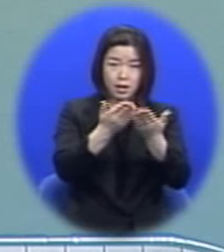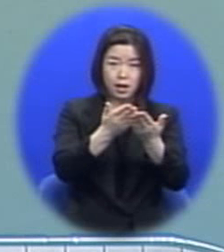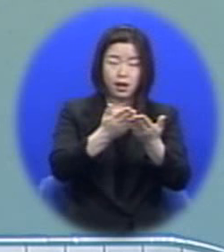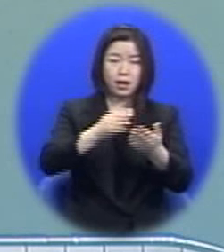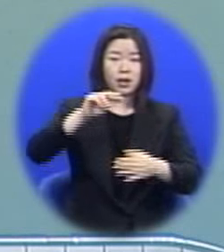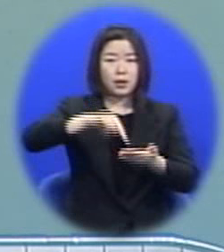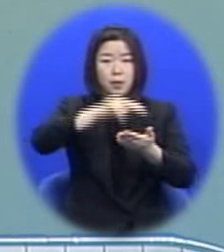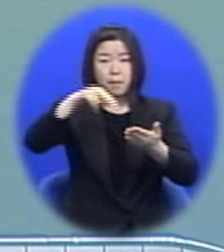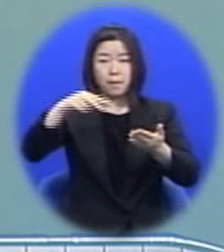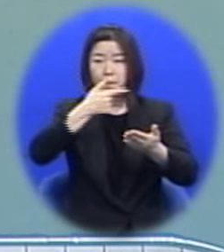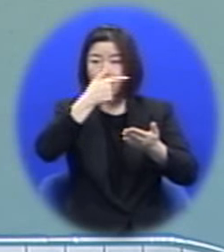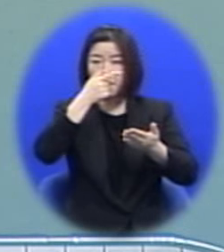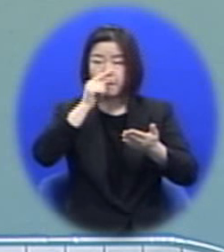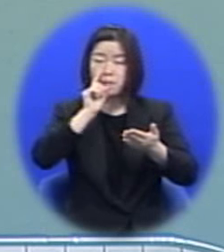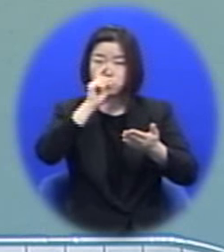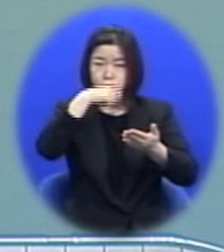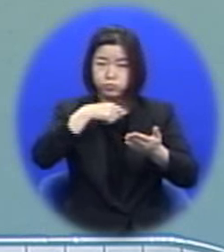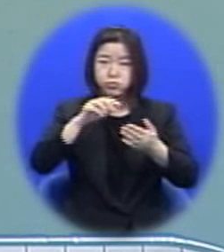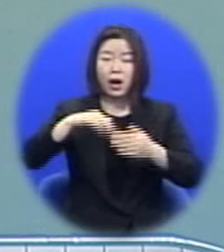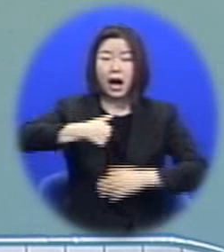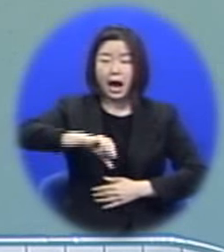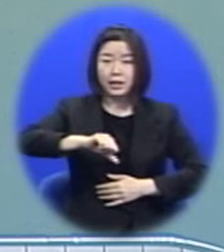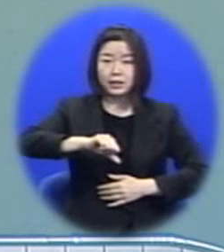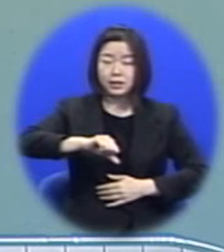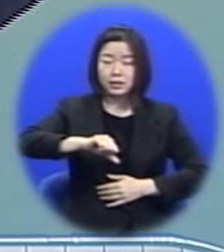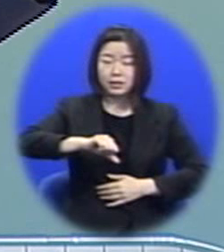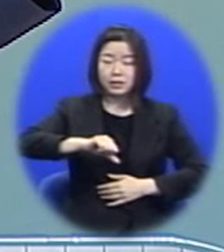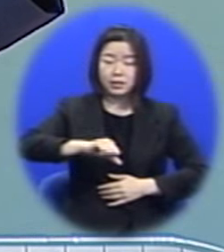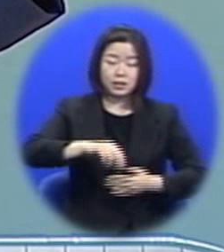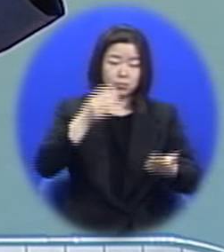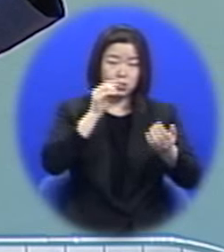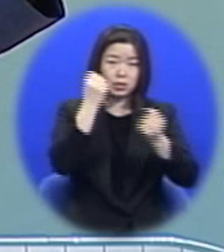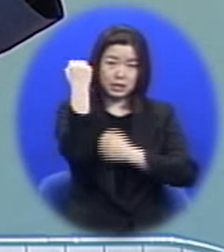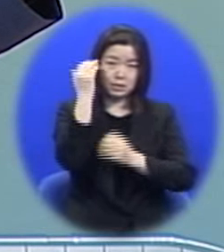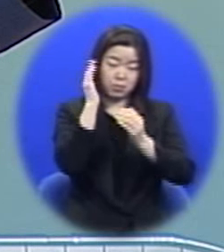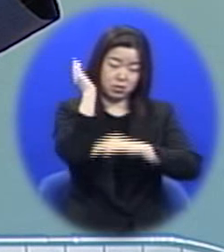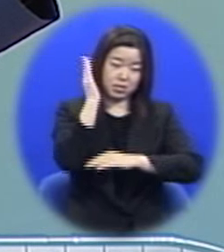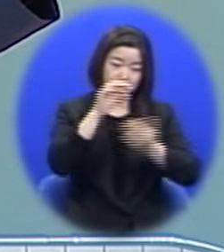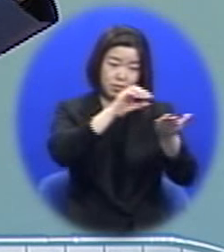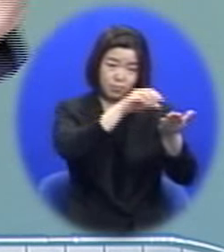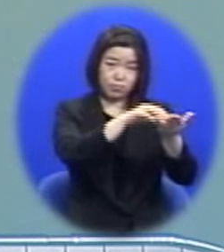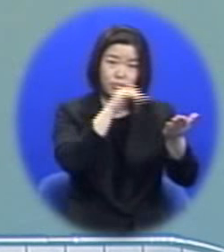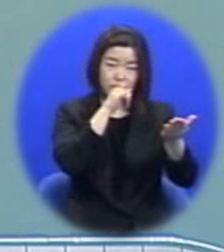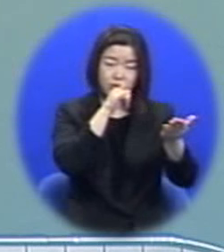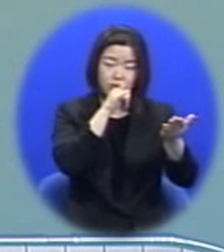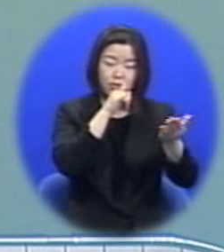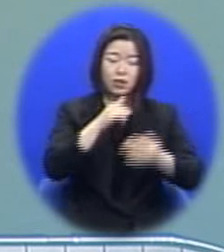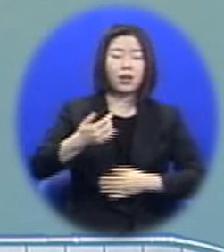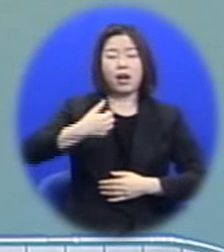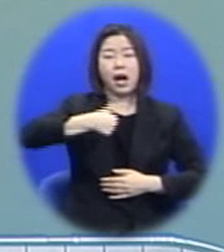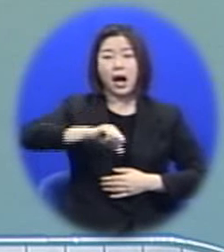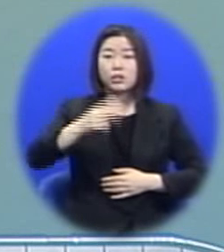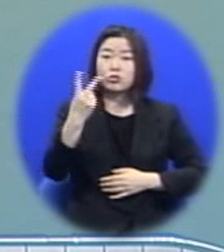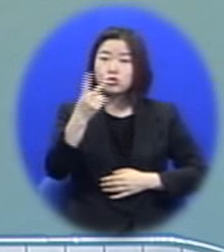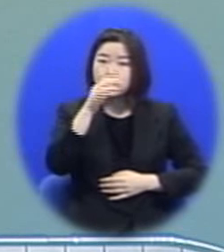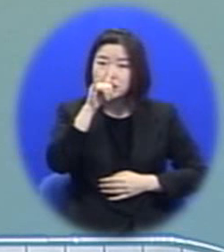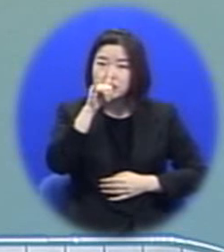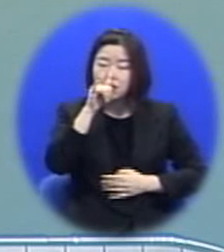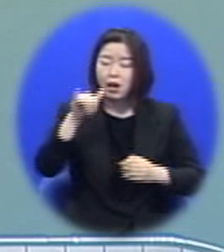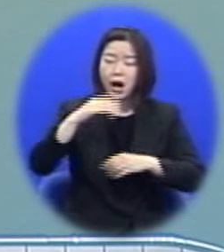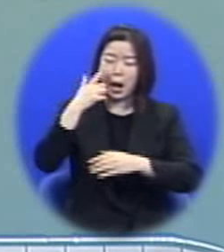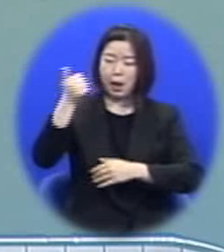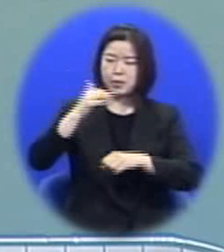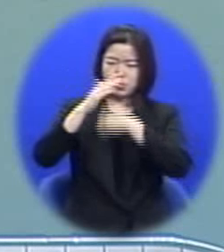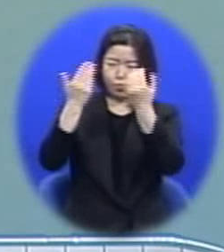나오죠. 아들이 둘입니다. 아버지는 완전하신 분이에요. 그런데 그 두 아들 다,